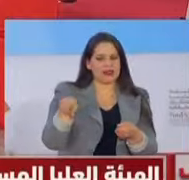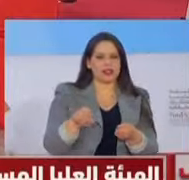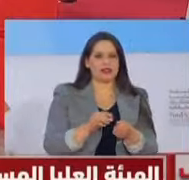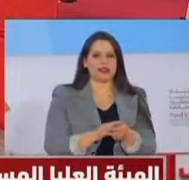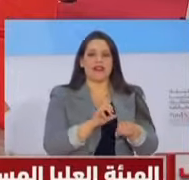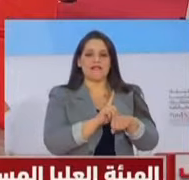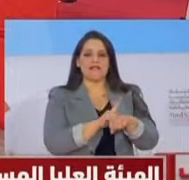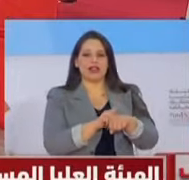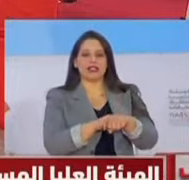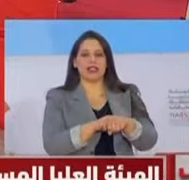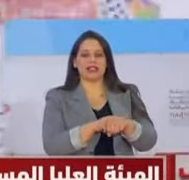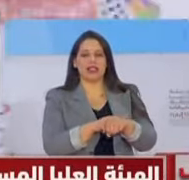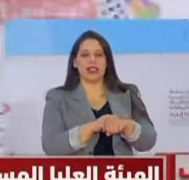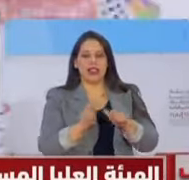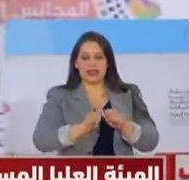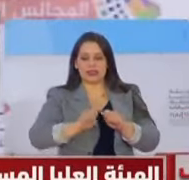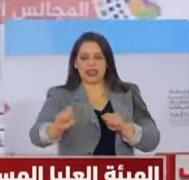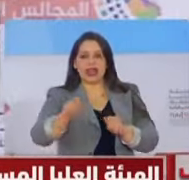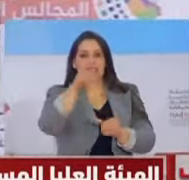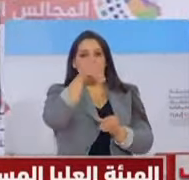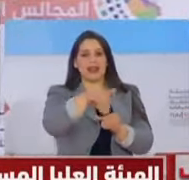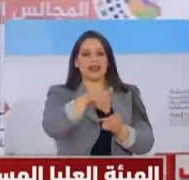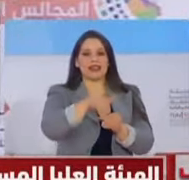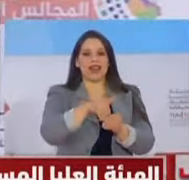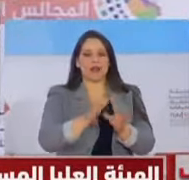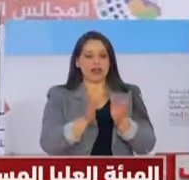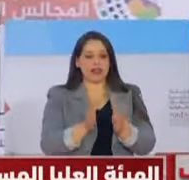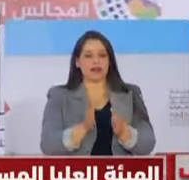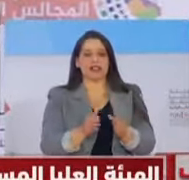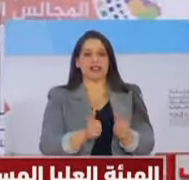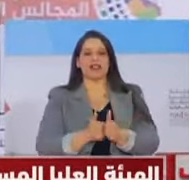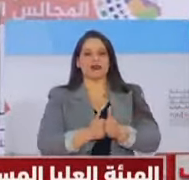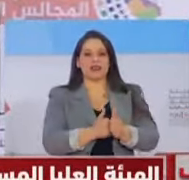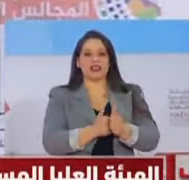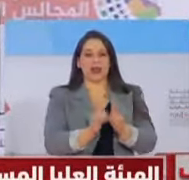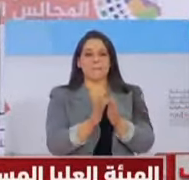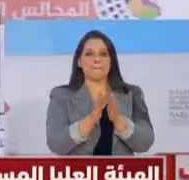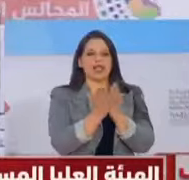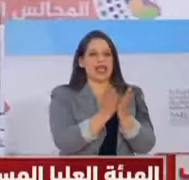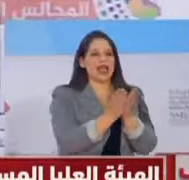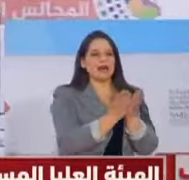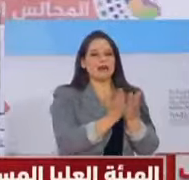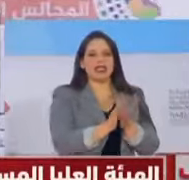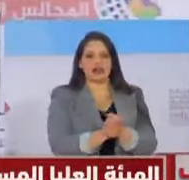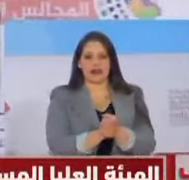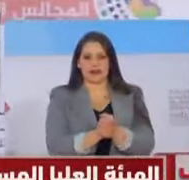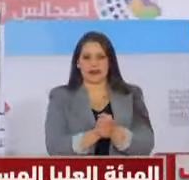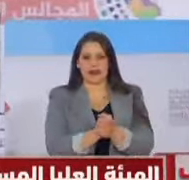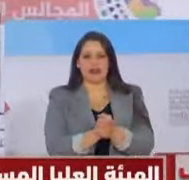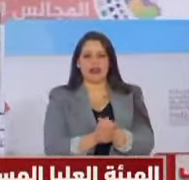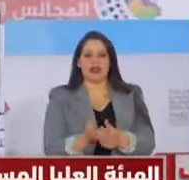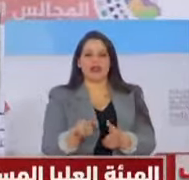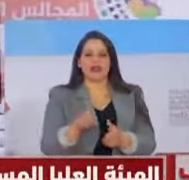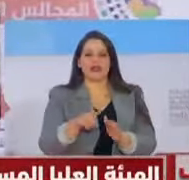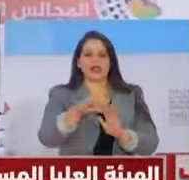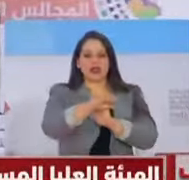المنستير والالغاء الكلي لنتائج احد الفائزين بالدائره الانتخابيه منزل شاكر بمعتمدية